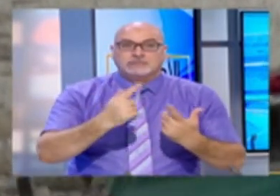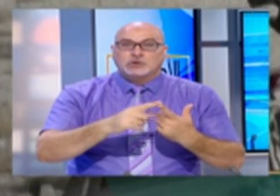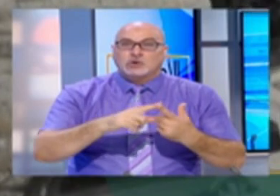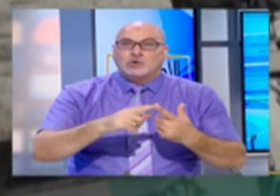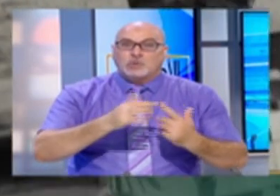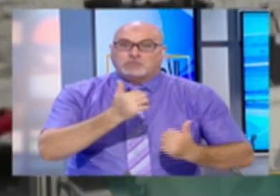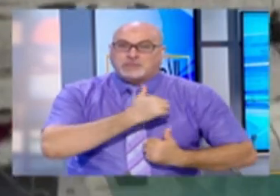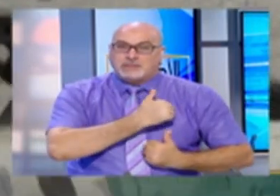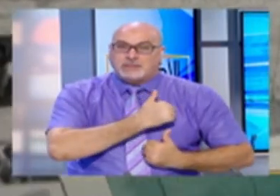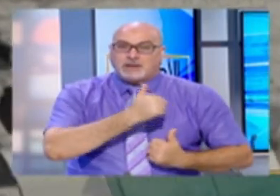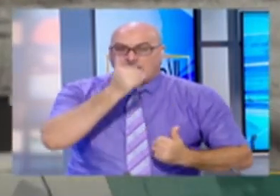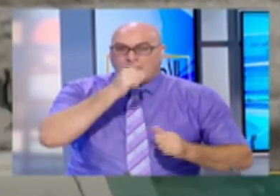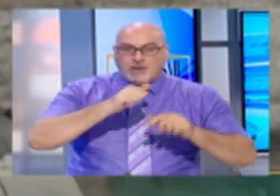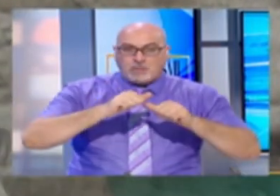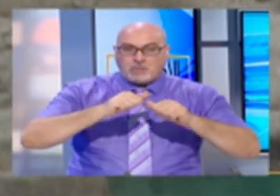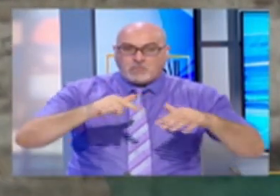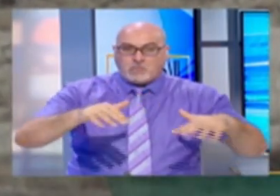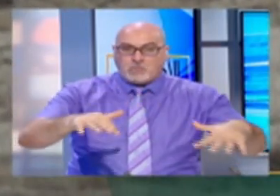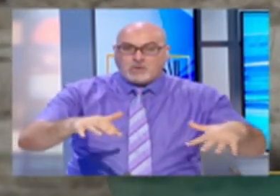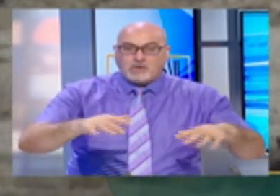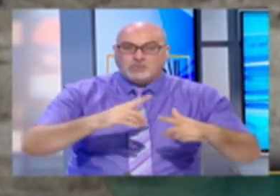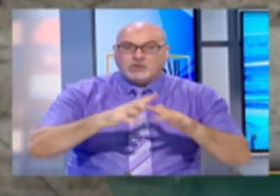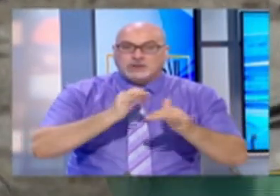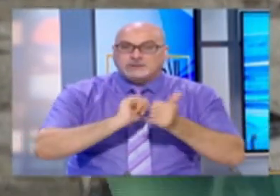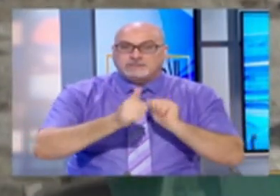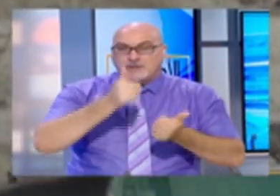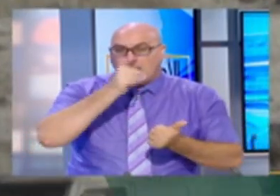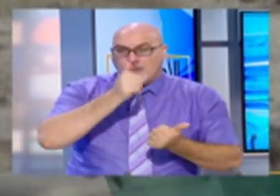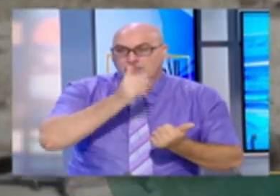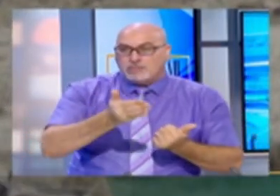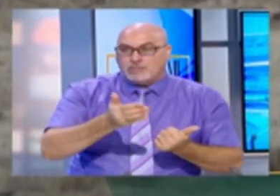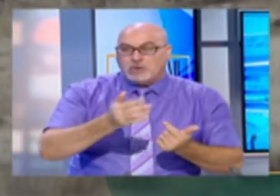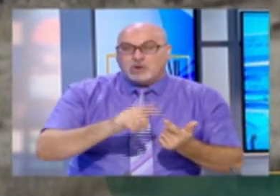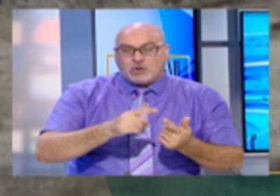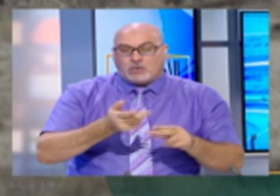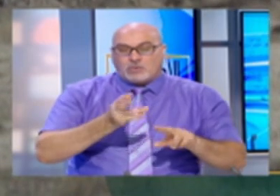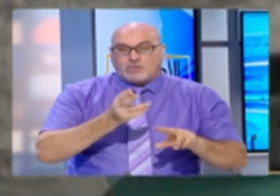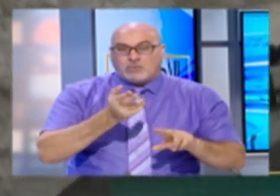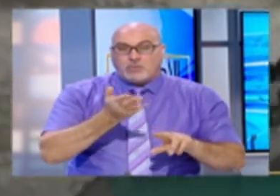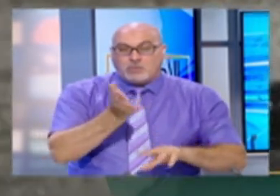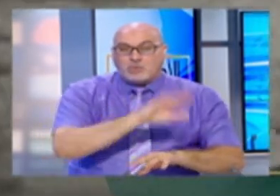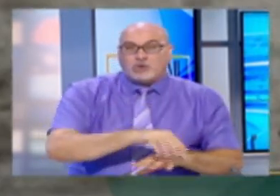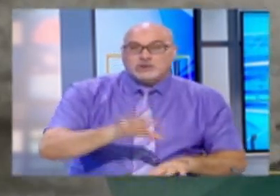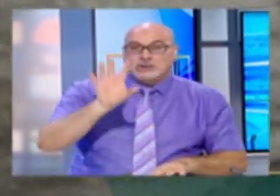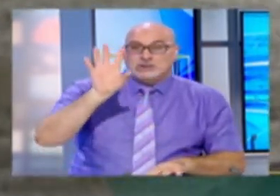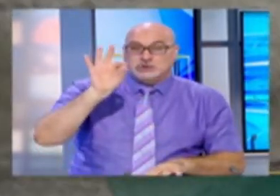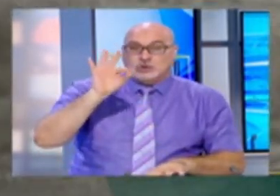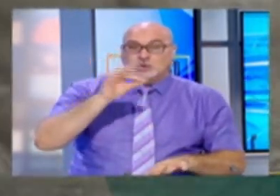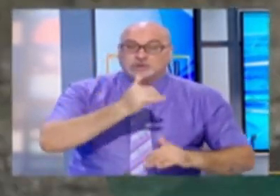انتشارا مكثفا وشكل تحديا للجيش الألماني، قتل خلالها أكثر من